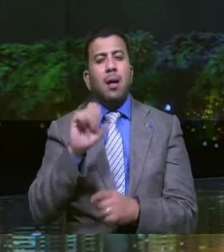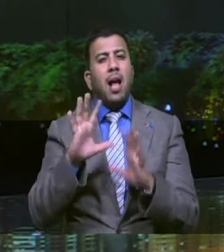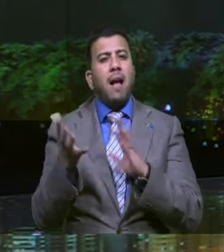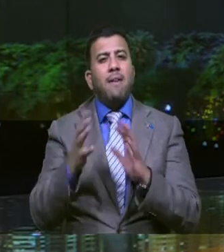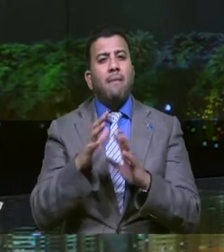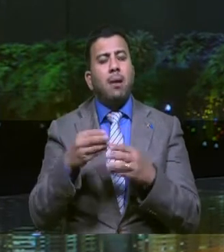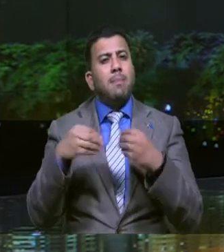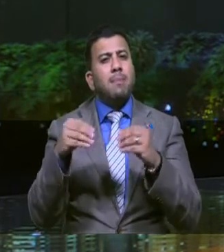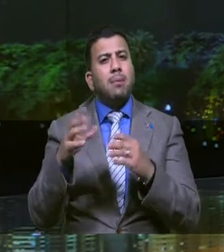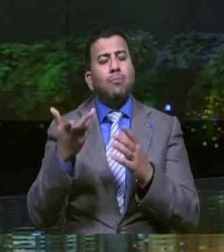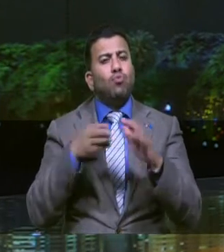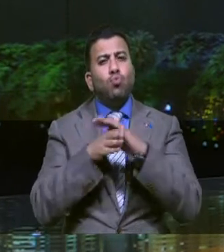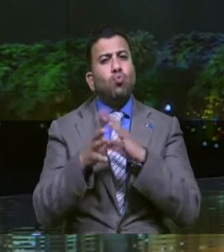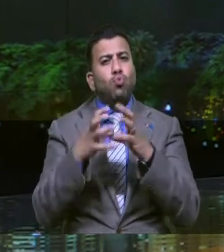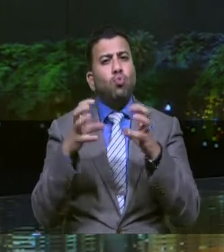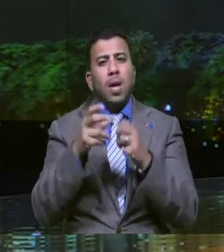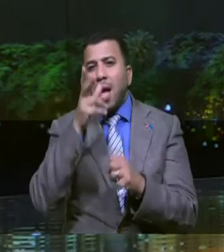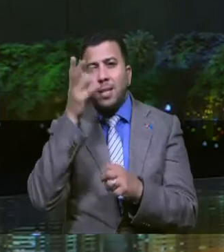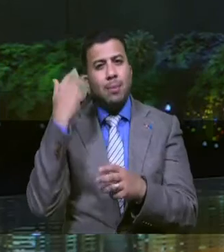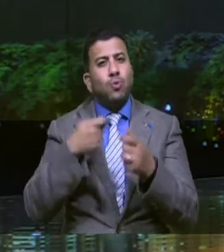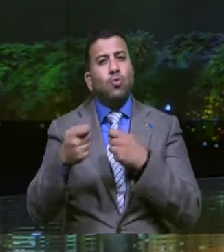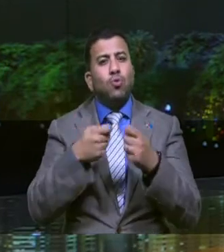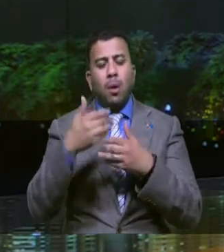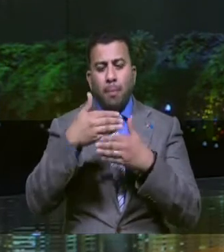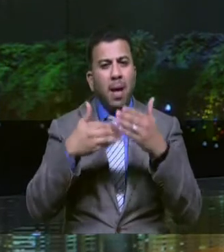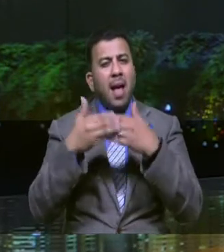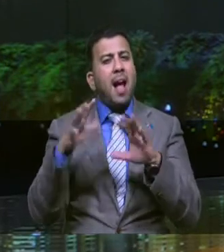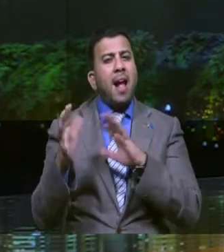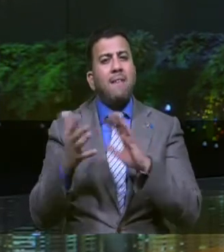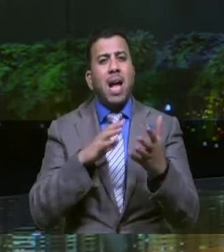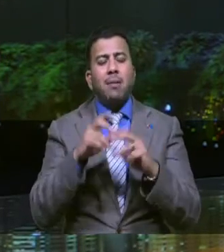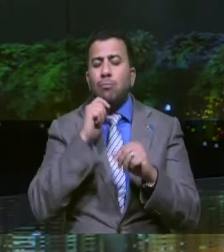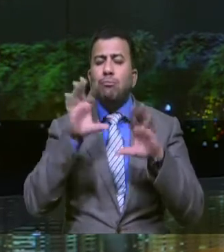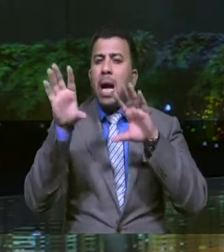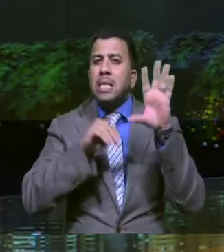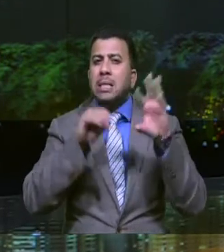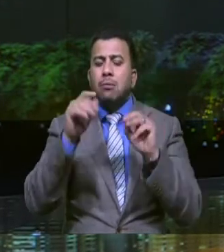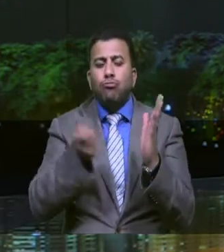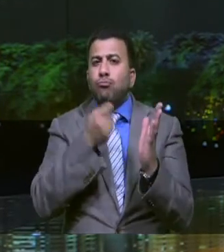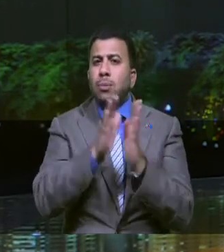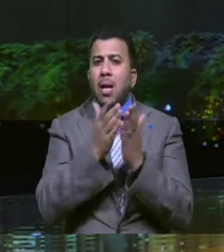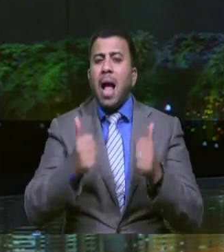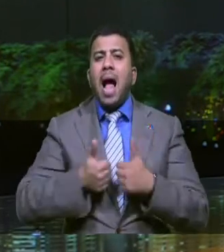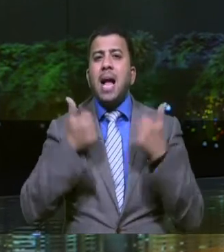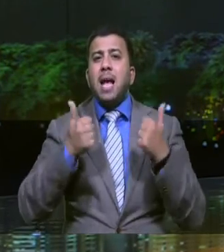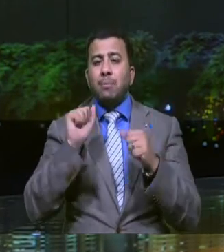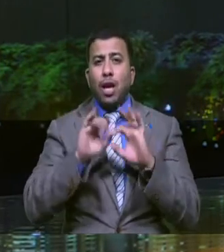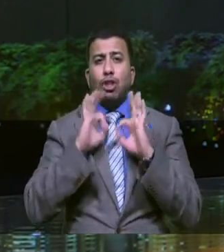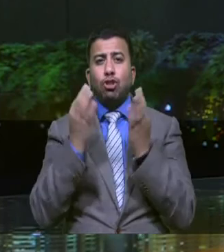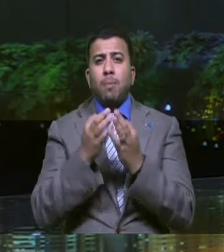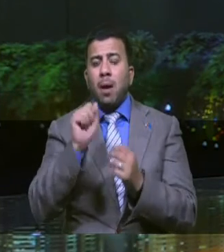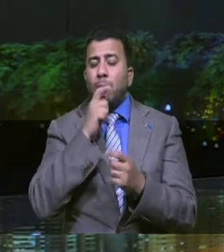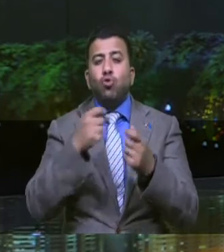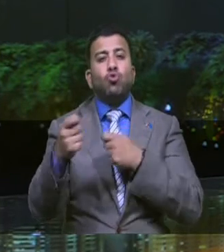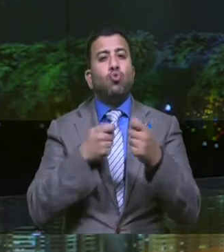وطبيعة تكوينها ومحتوياتها وعناصر بنائها، وجسد سموه في حديثه طبيعة الحياة الاجتماعية في